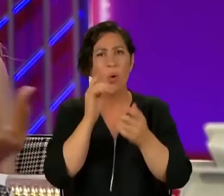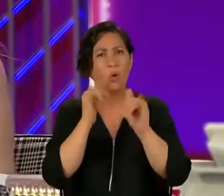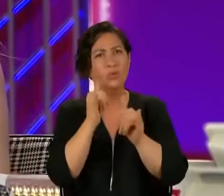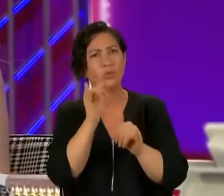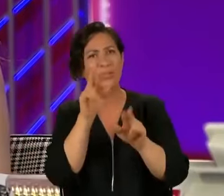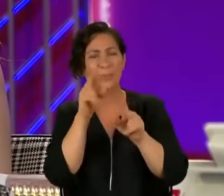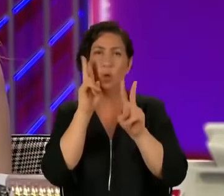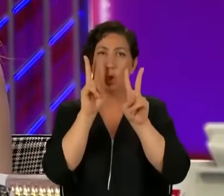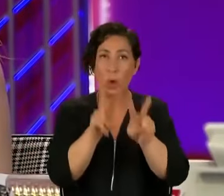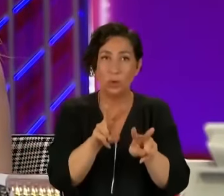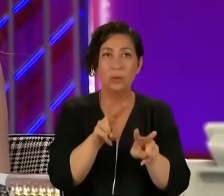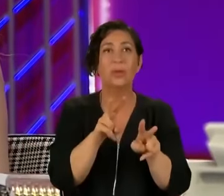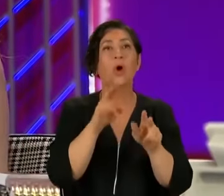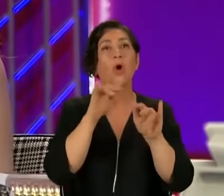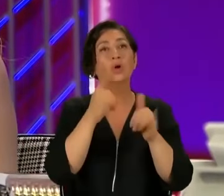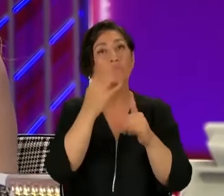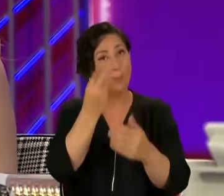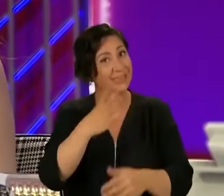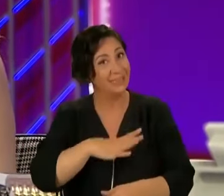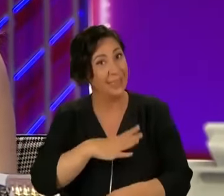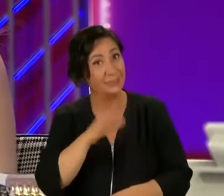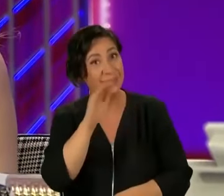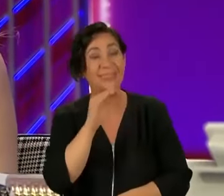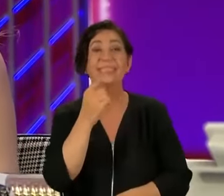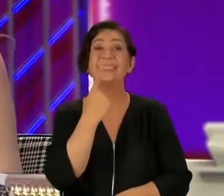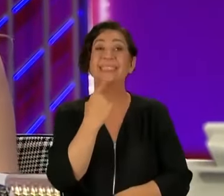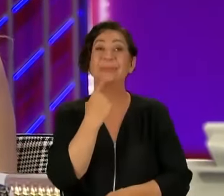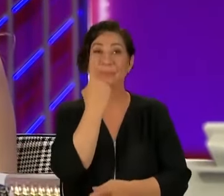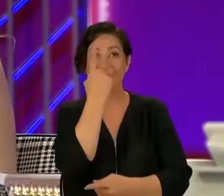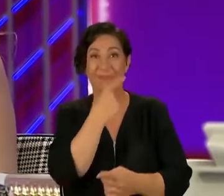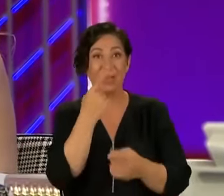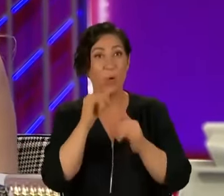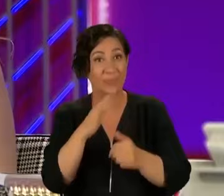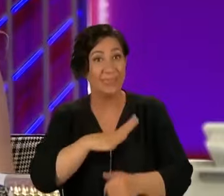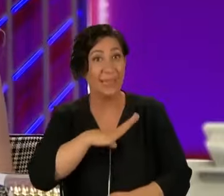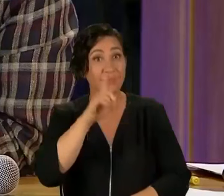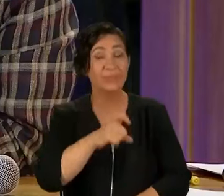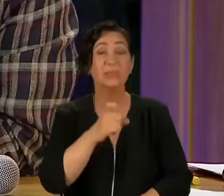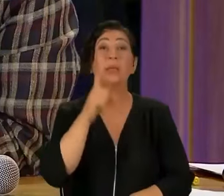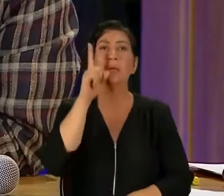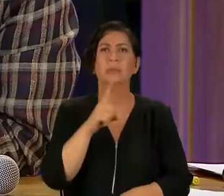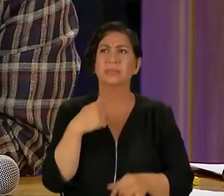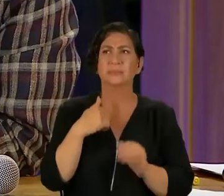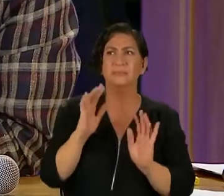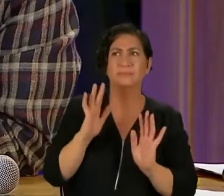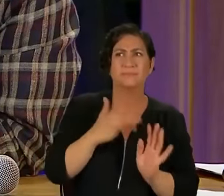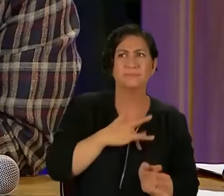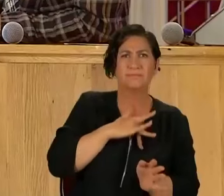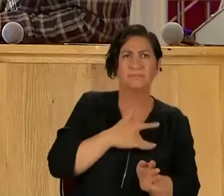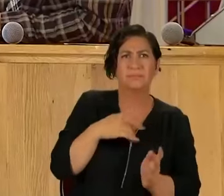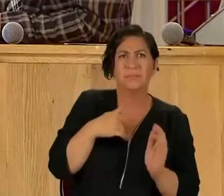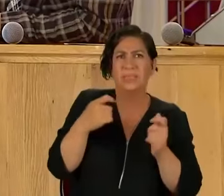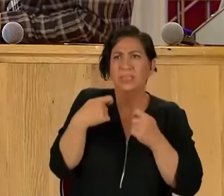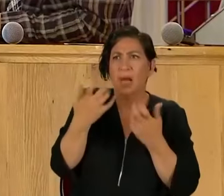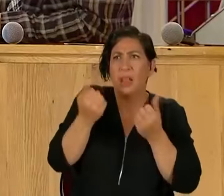potansiyel gördü. Ve oyuncu olmak ister misin? Şirin karakterini oynamak ister misin dedi. İlk başta çok tereddütlüydüm. Çünkü bunun